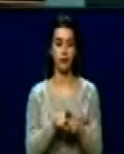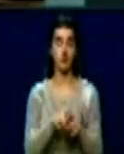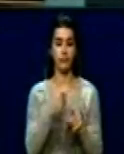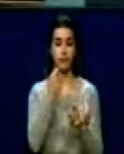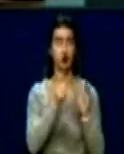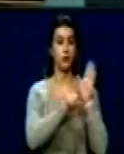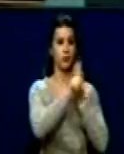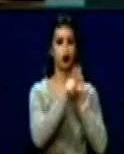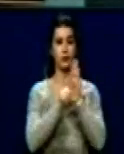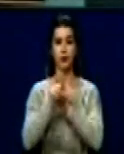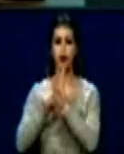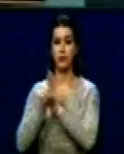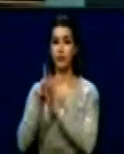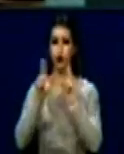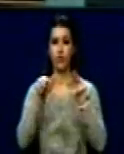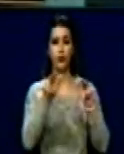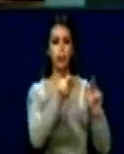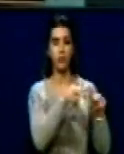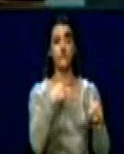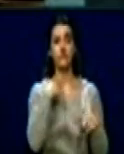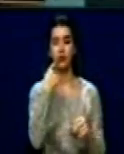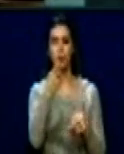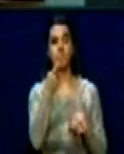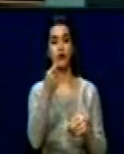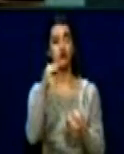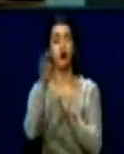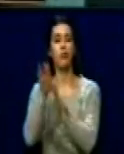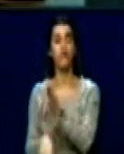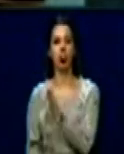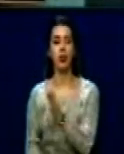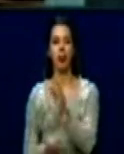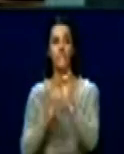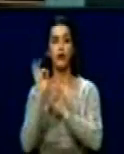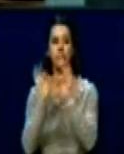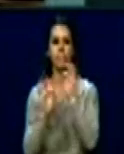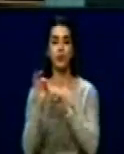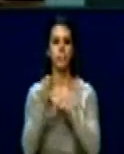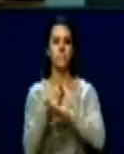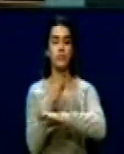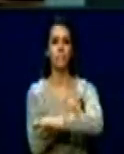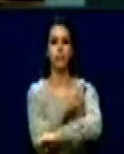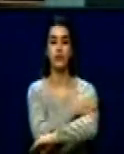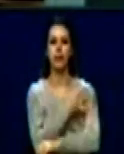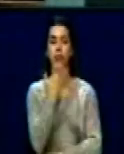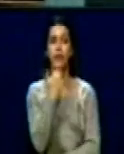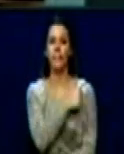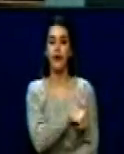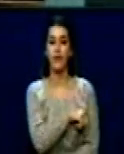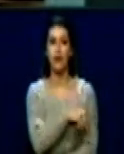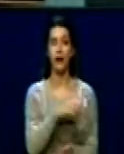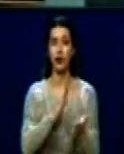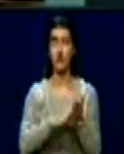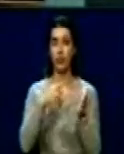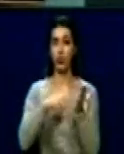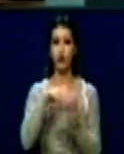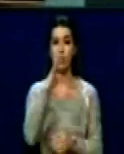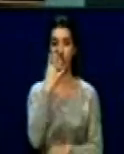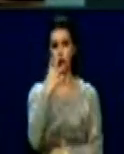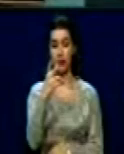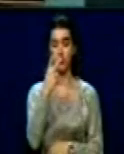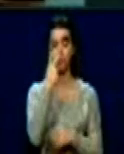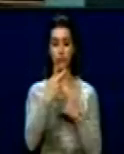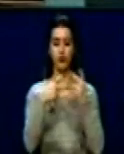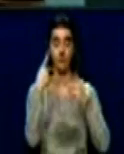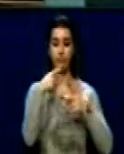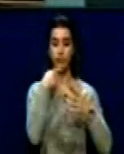të tyrave doganore, është një rënje si përqindje, krahasuar me vite tjera. Pra për vitin 2014 projektohen që tyrat